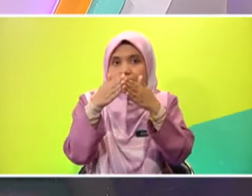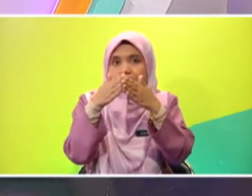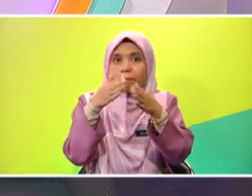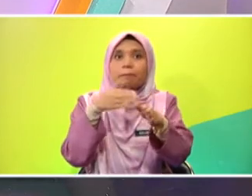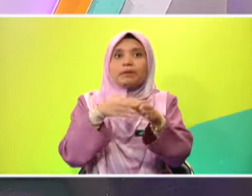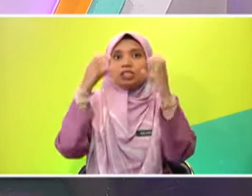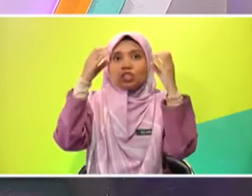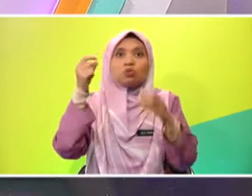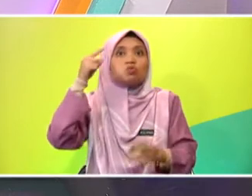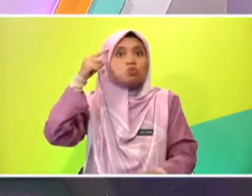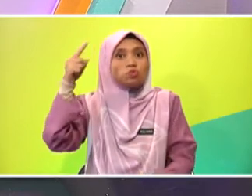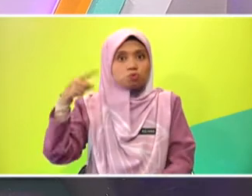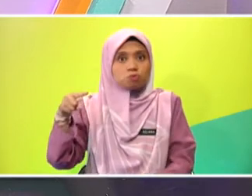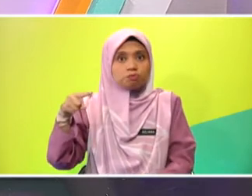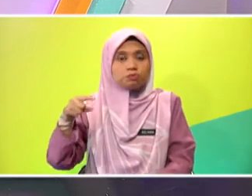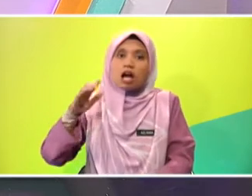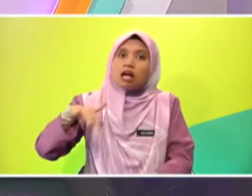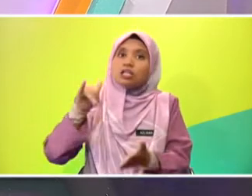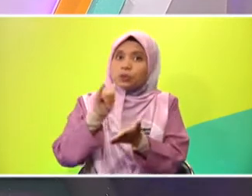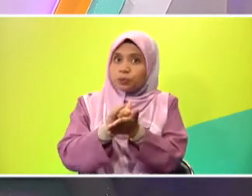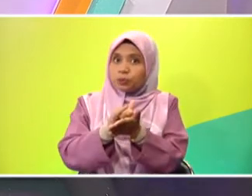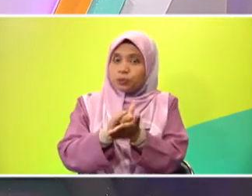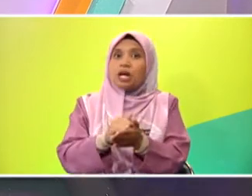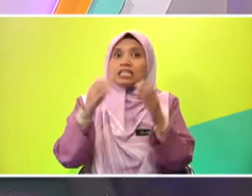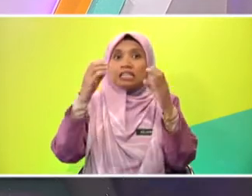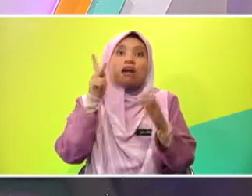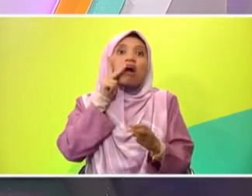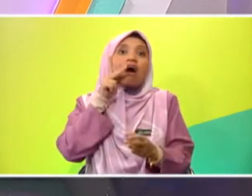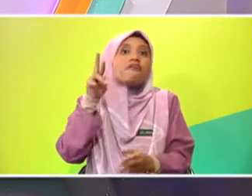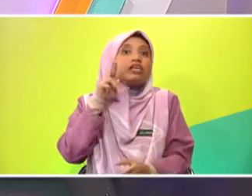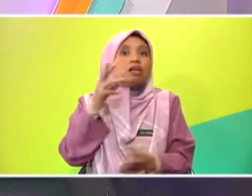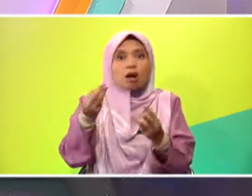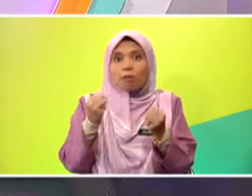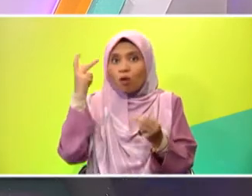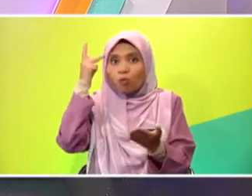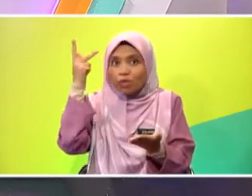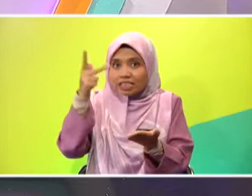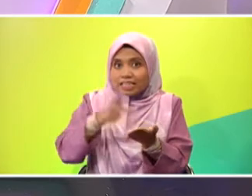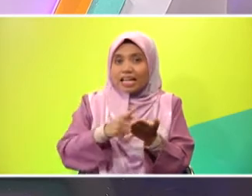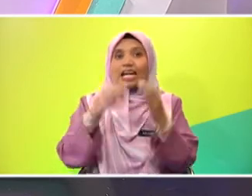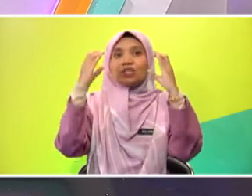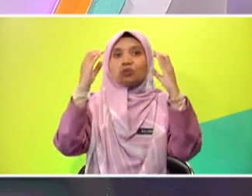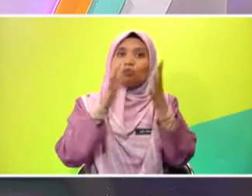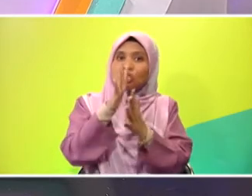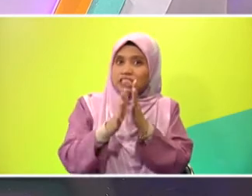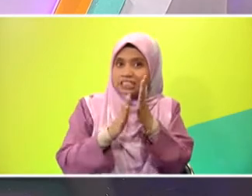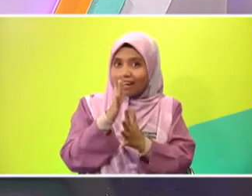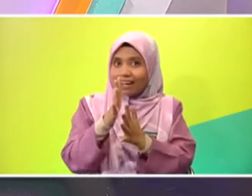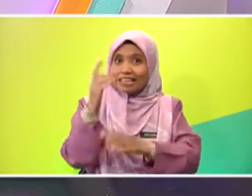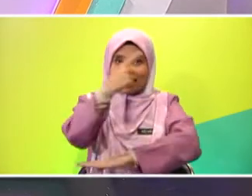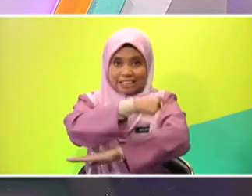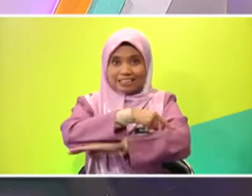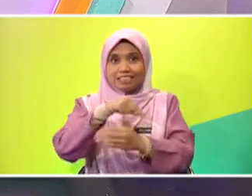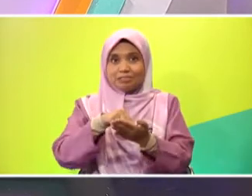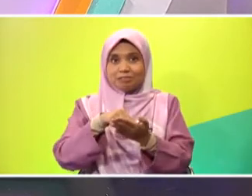Zulkarnain dan sebelum 7 ke Karina nak perkenalkan murid murid dengan guru bahasa isyarat kita pada hari